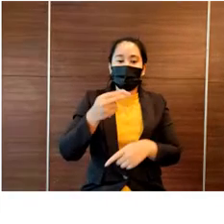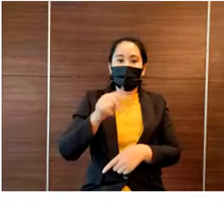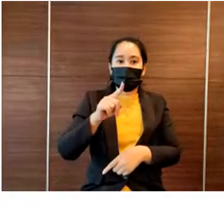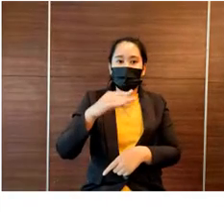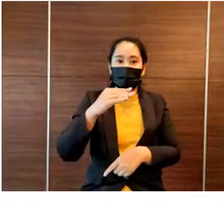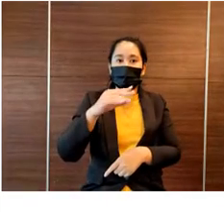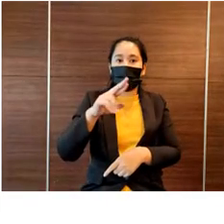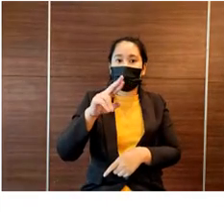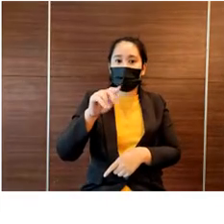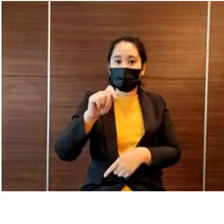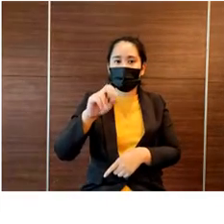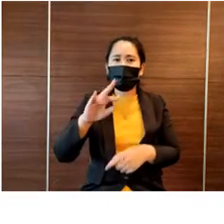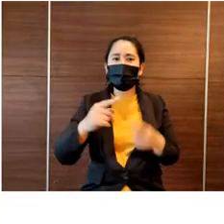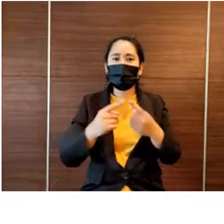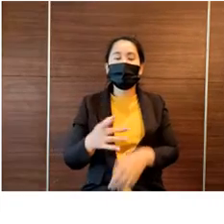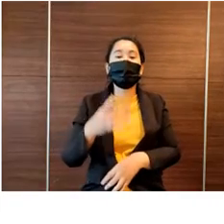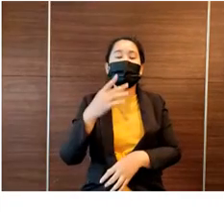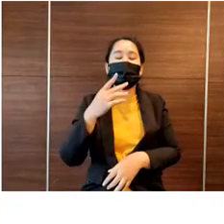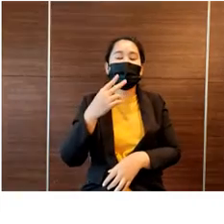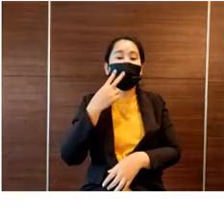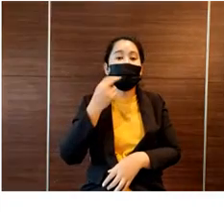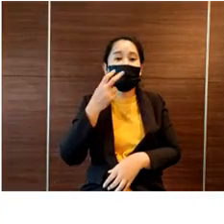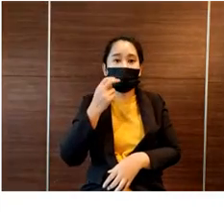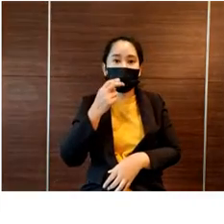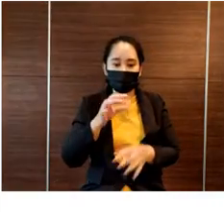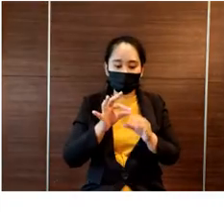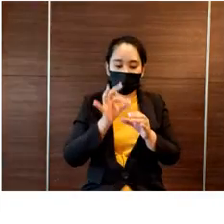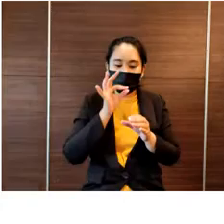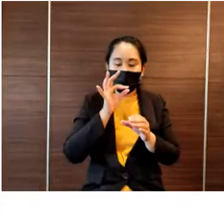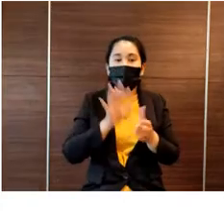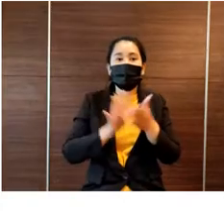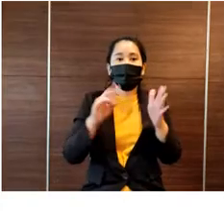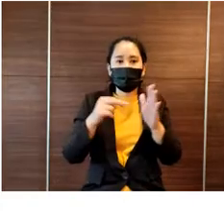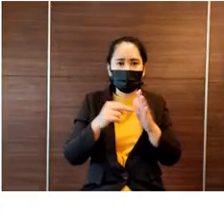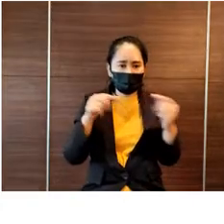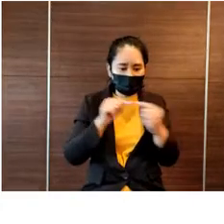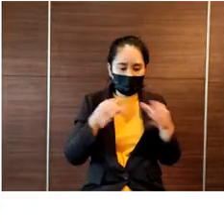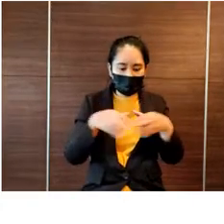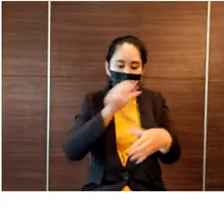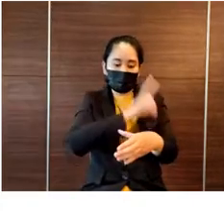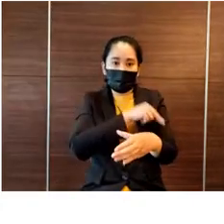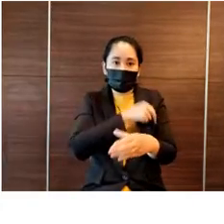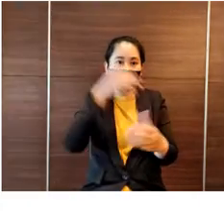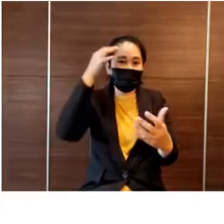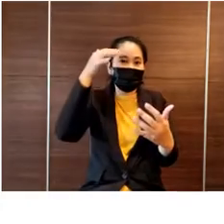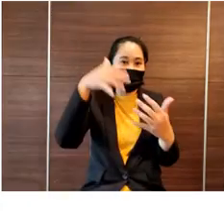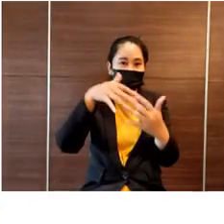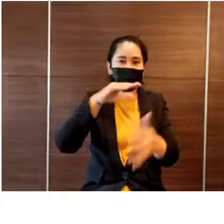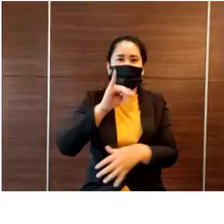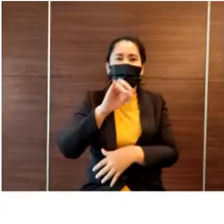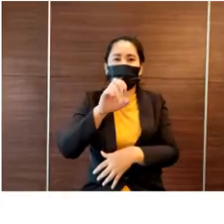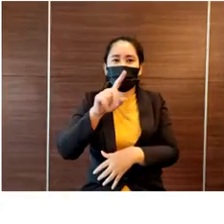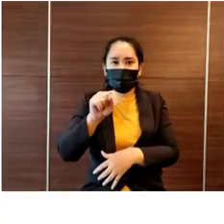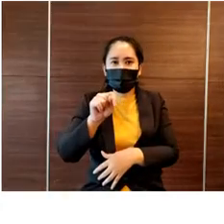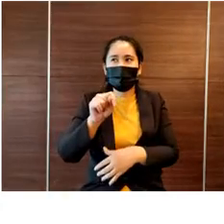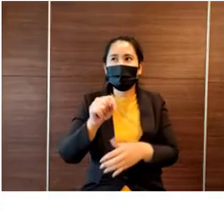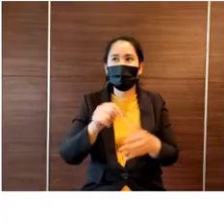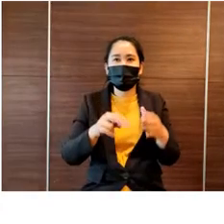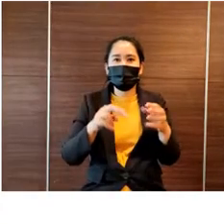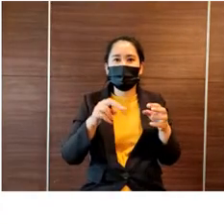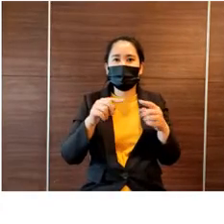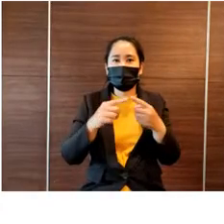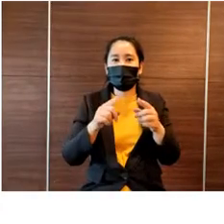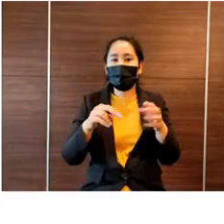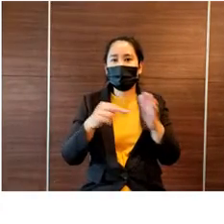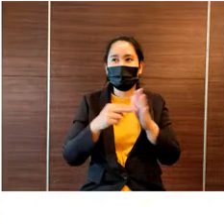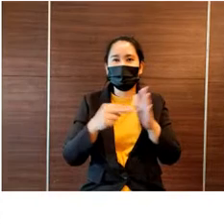แต่คนที่ใช้ไอซ์ในกลุ่ม MSMTG มันต้องใช้กลุ่มจิตเวชอะ แต่ประหลาดเป็นเฮโรอีนมีเมทาโดนฟรี